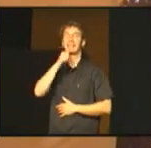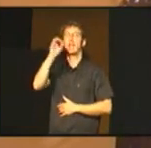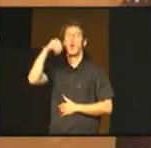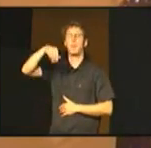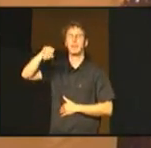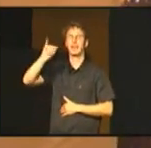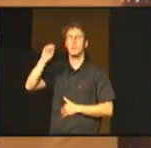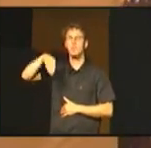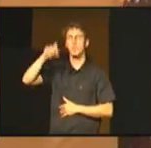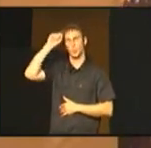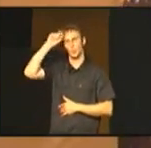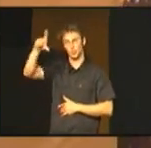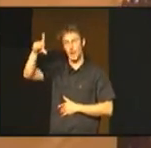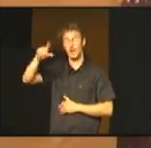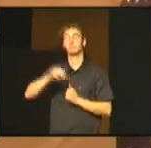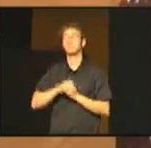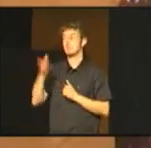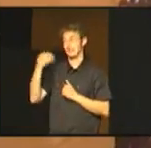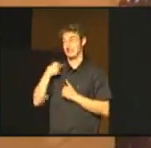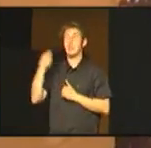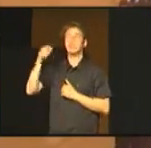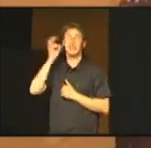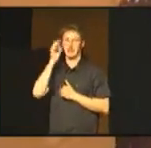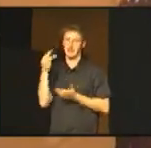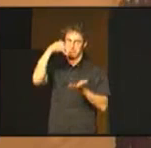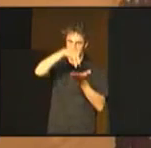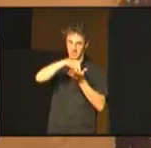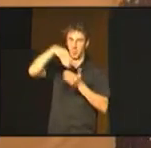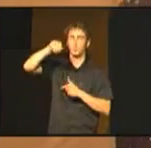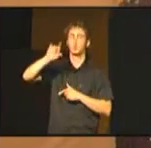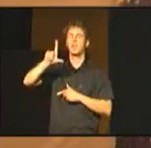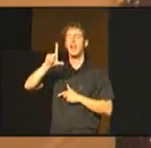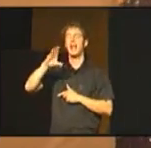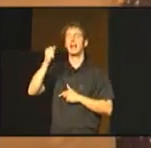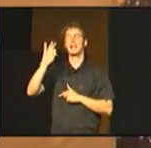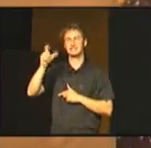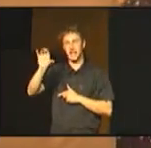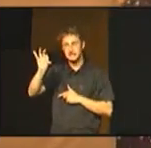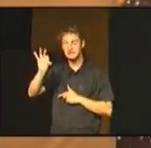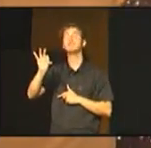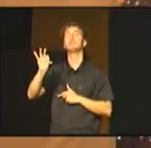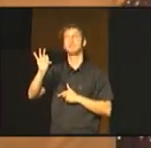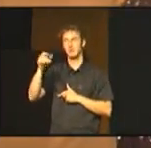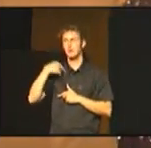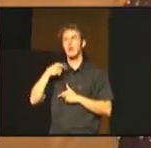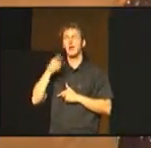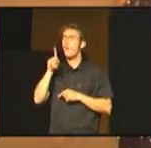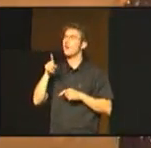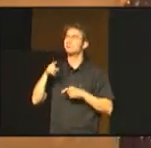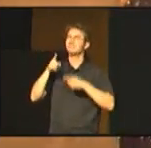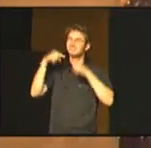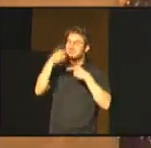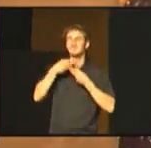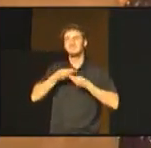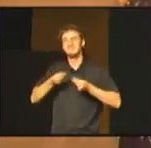Cultural i en aquest sentit la seva presidenta Muriel Casals, una persona de formes suaus però de